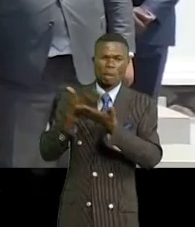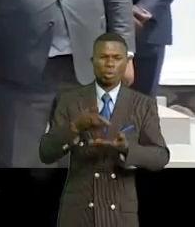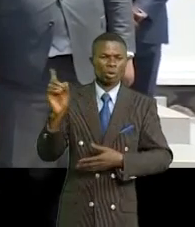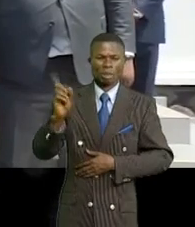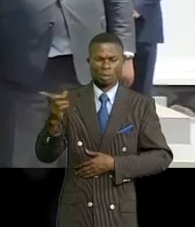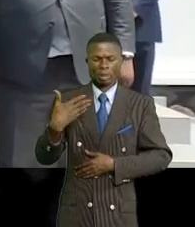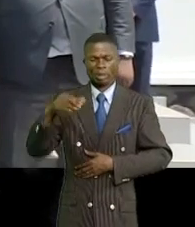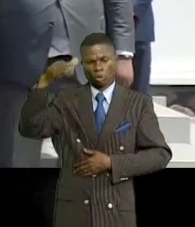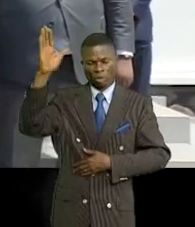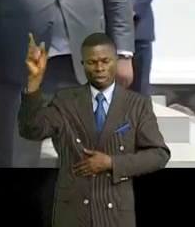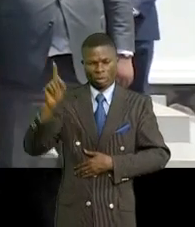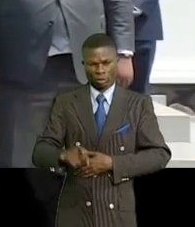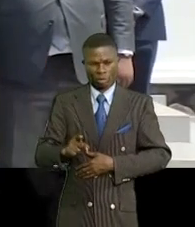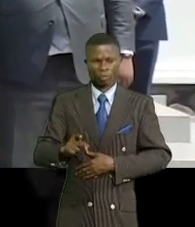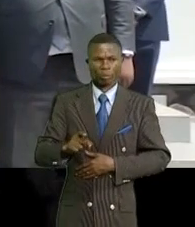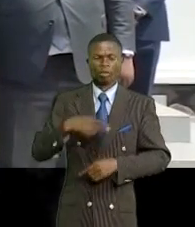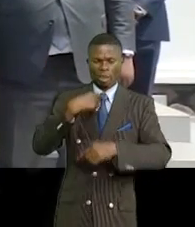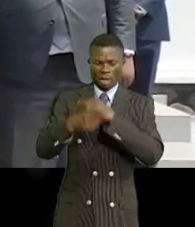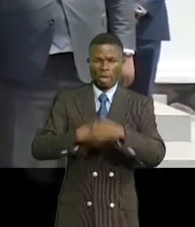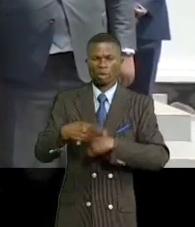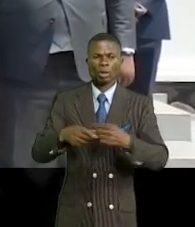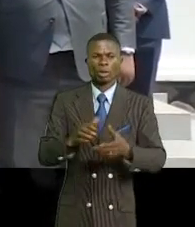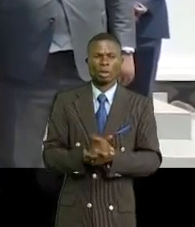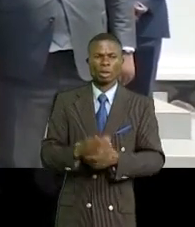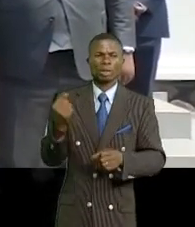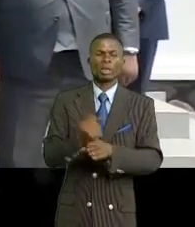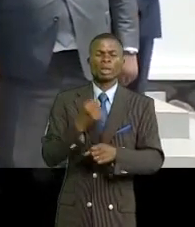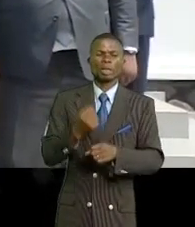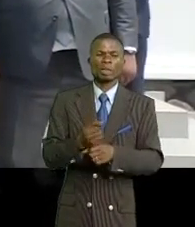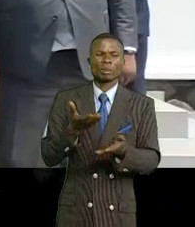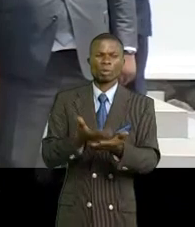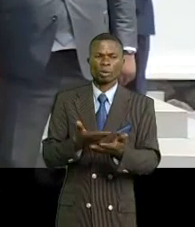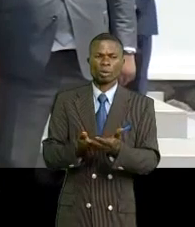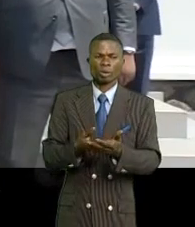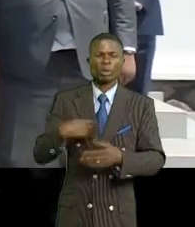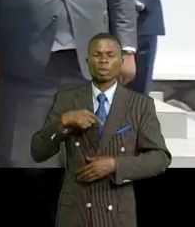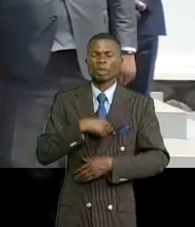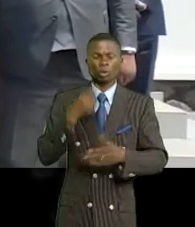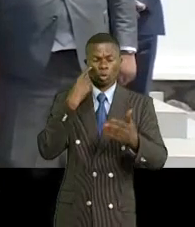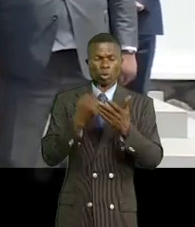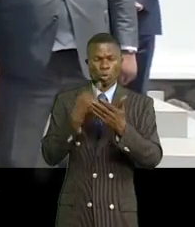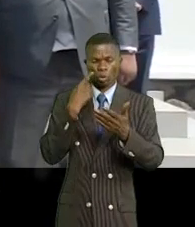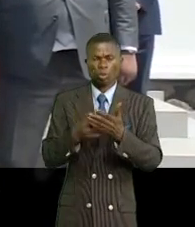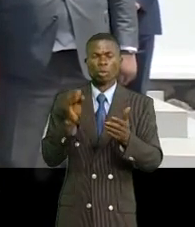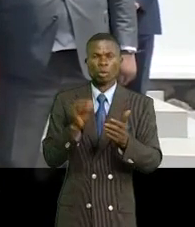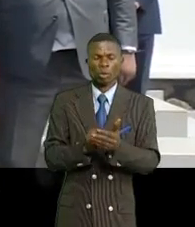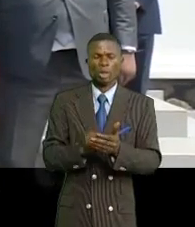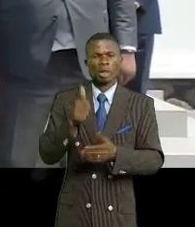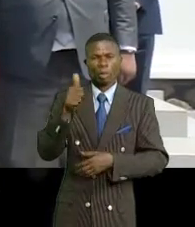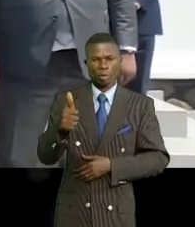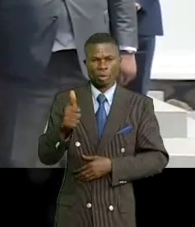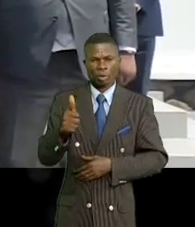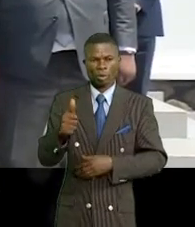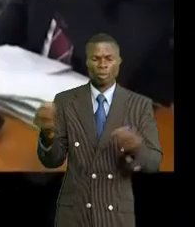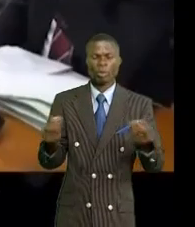avons constaté un regain d'optimisme et la reprise des affaires effectivement. Nous avons constaté quelque chose qui est positif, par